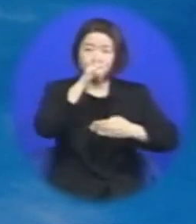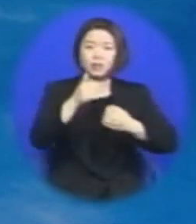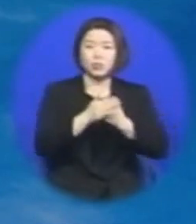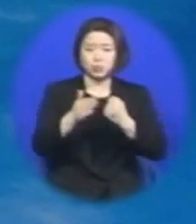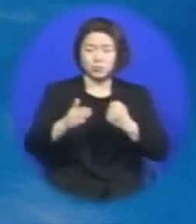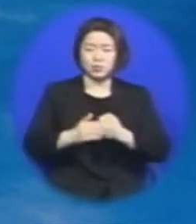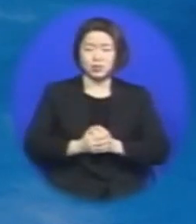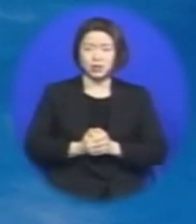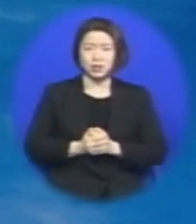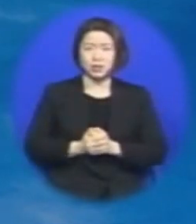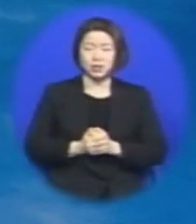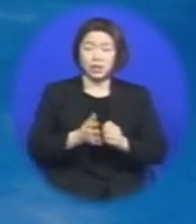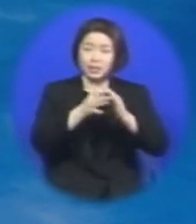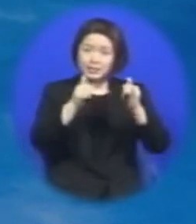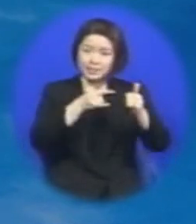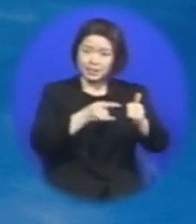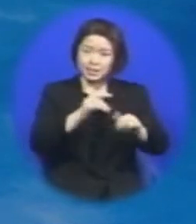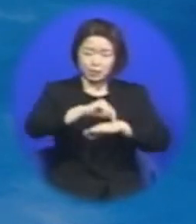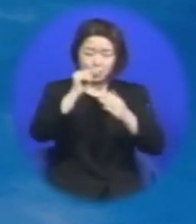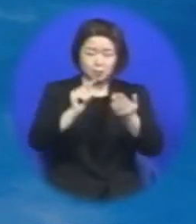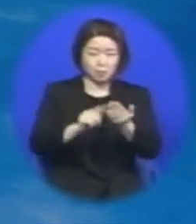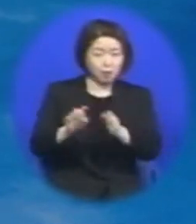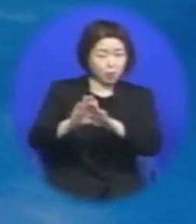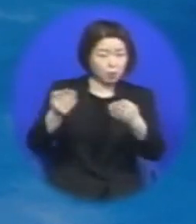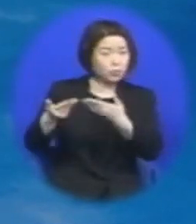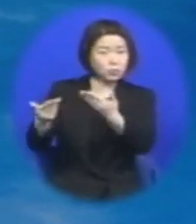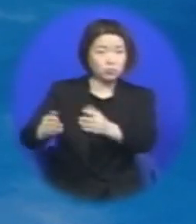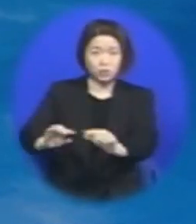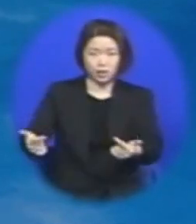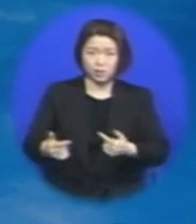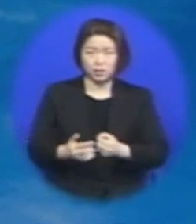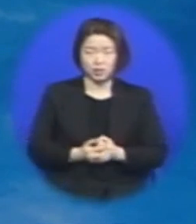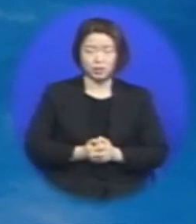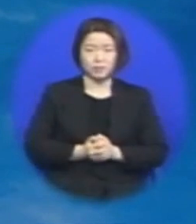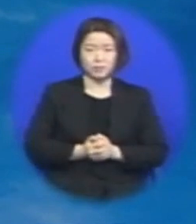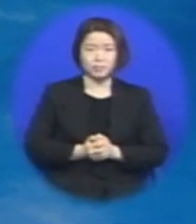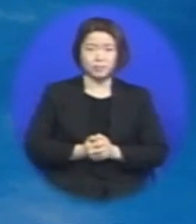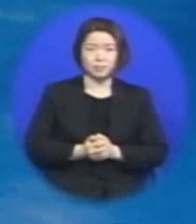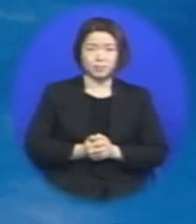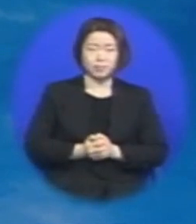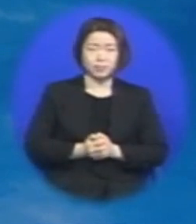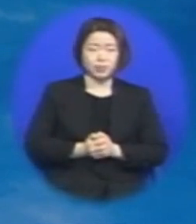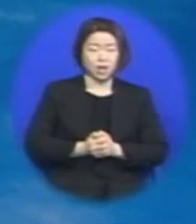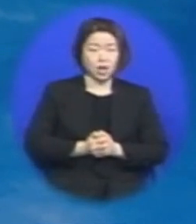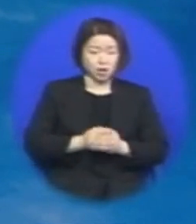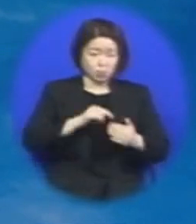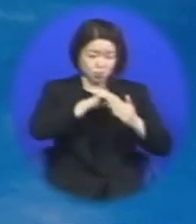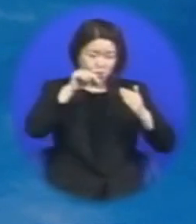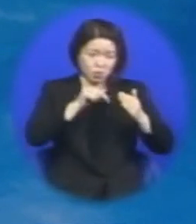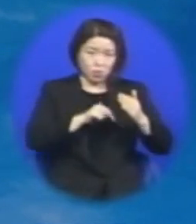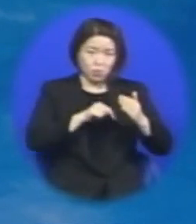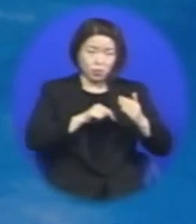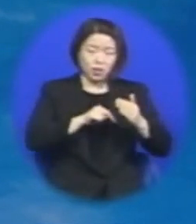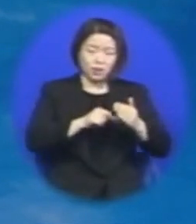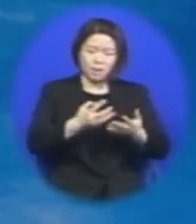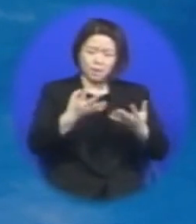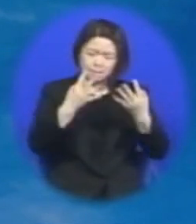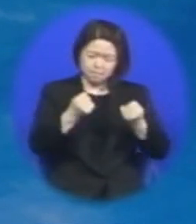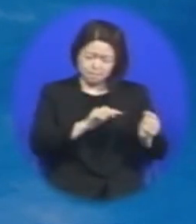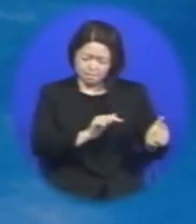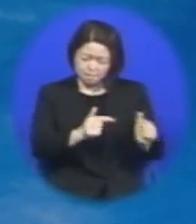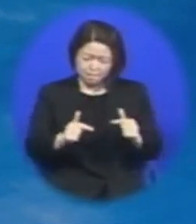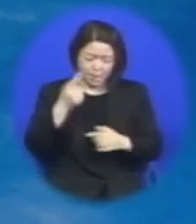때문에 사람에게 마음 열어놓지 않아요 아주 속에는 별의별 생각을 다